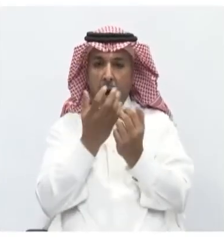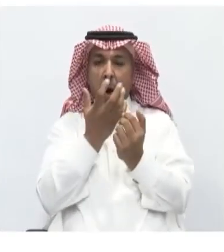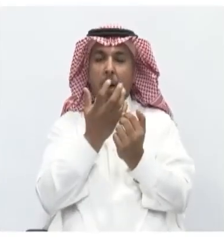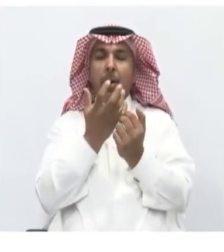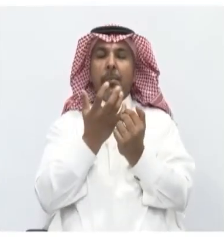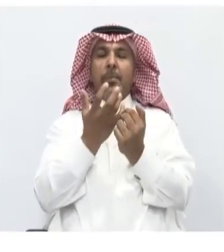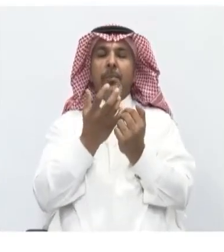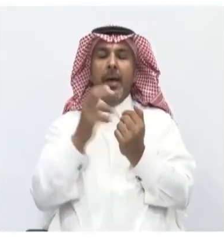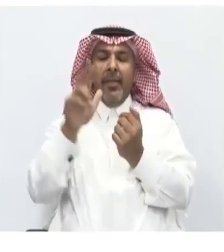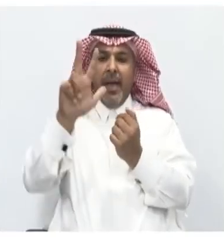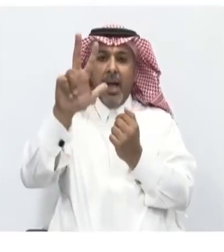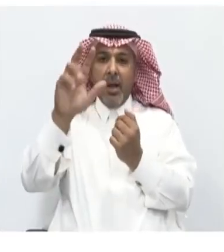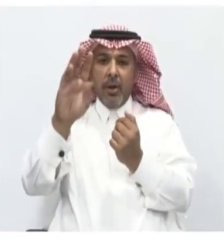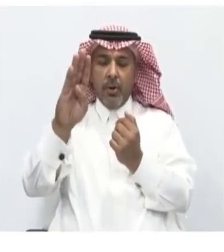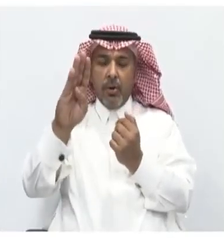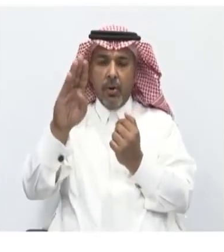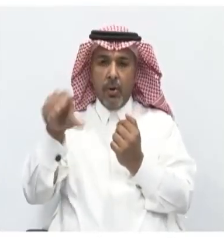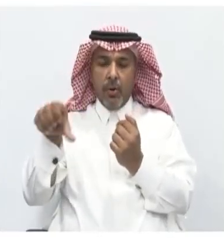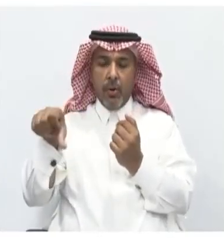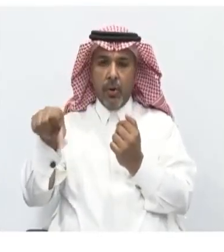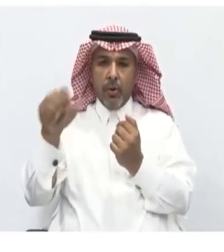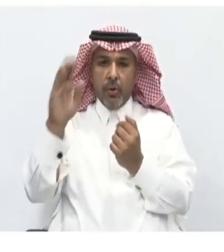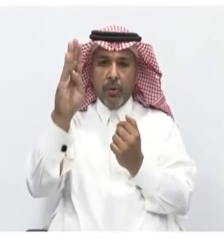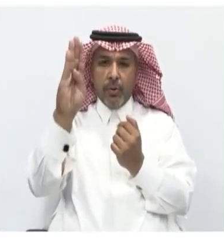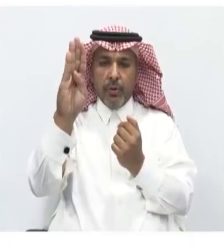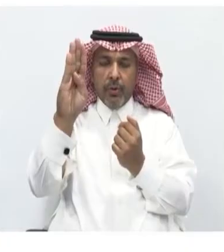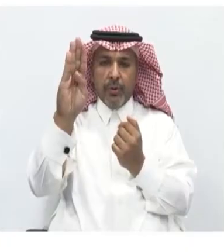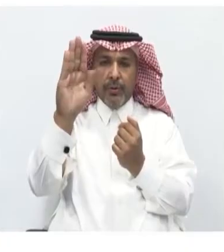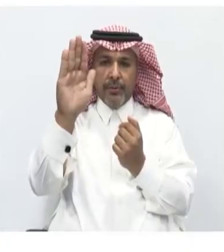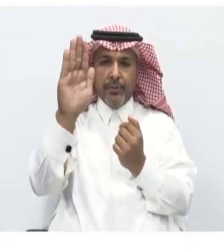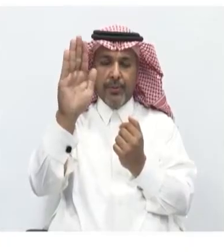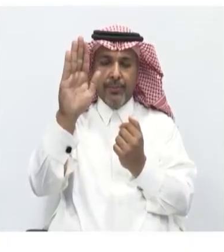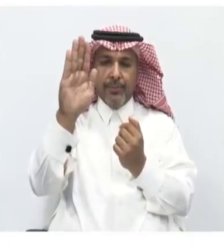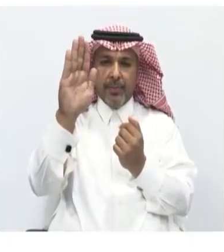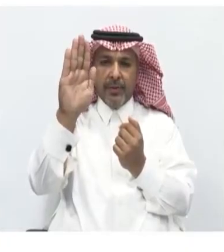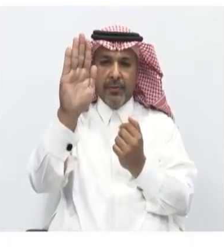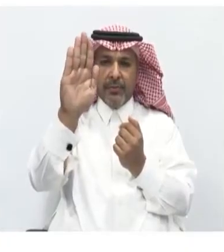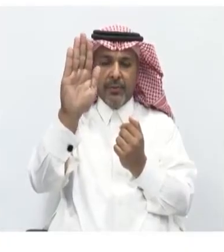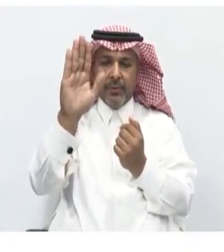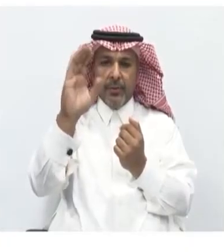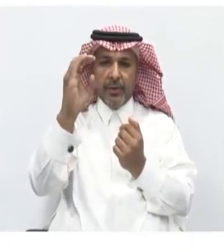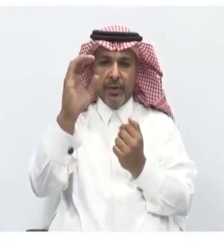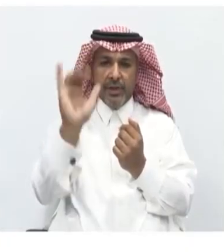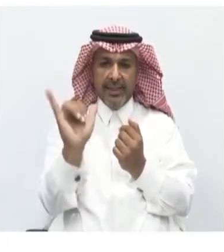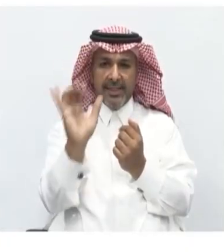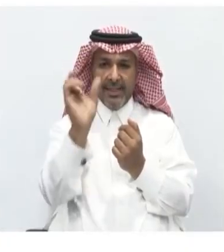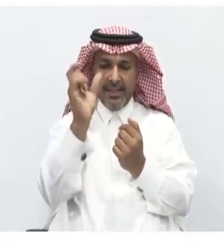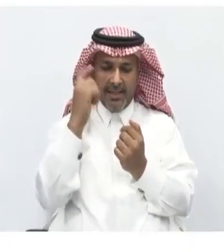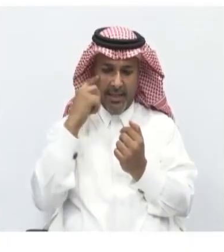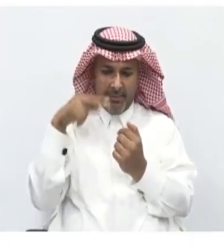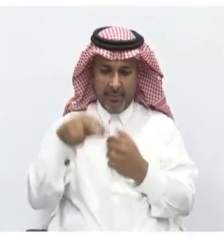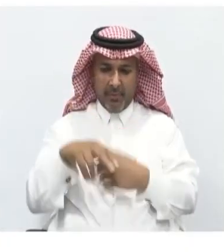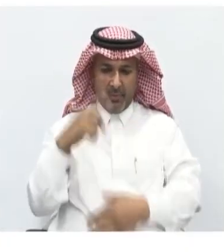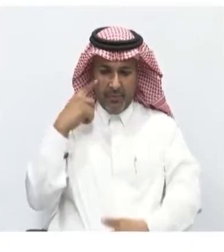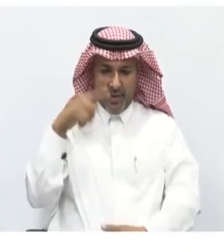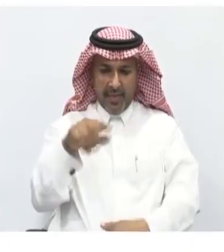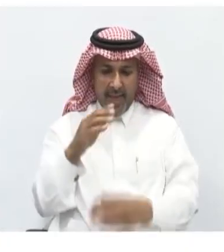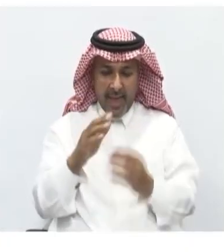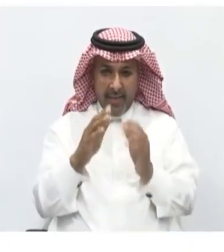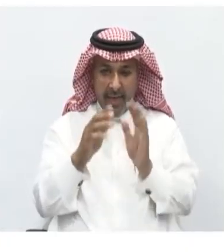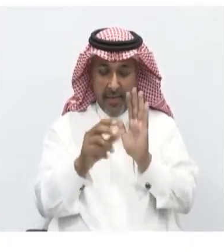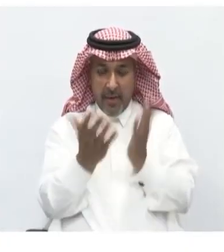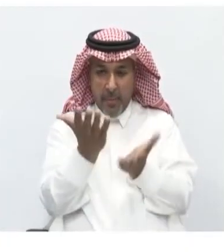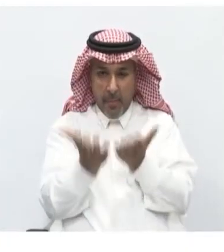الثلاثي تكتب المعادله الكيميائيه الموزونه للتفاعل الكيميائي الموضح في الشكل قبل قليل